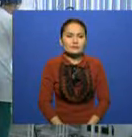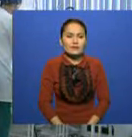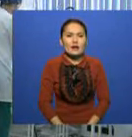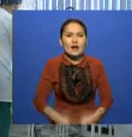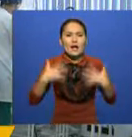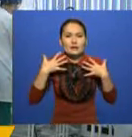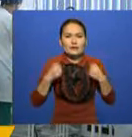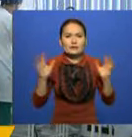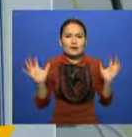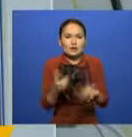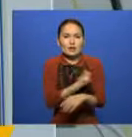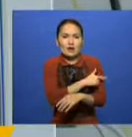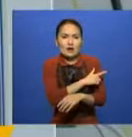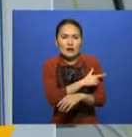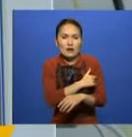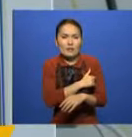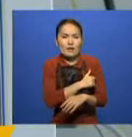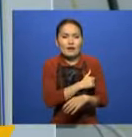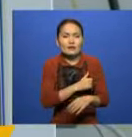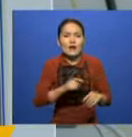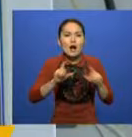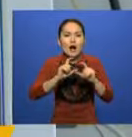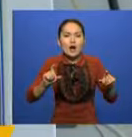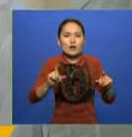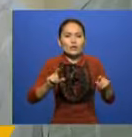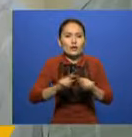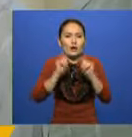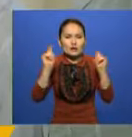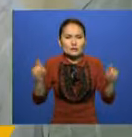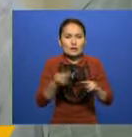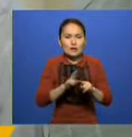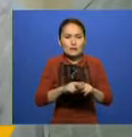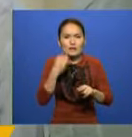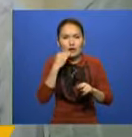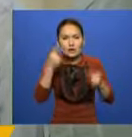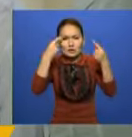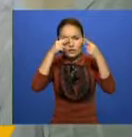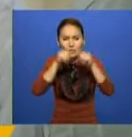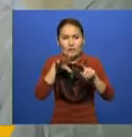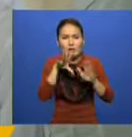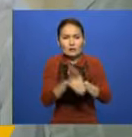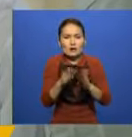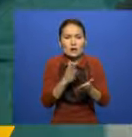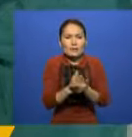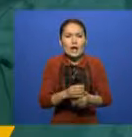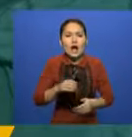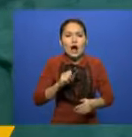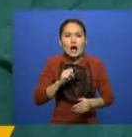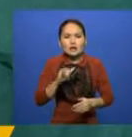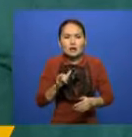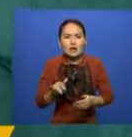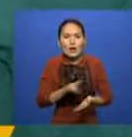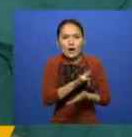Денсаулық сақтау саласында жыл сайын ауруханалар көптеп бой көтеріп, оның іші заманауи құралдармен жабдықталуда. Мысалы, Атырау өңірінің медицина